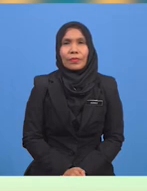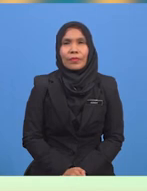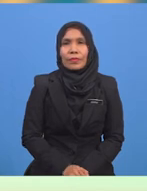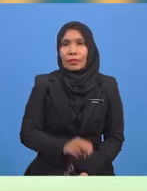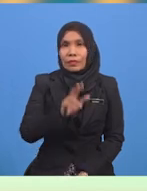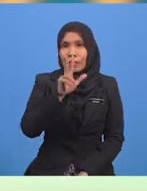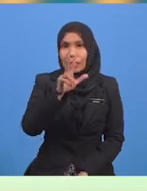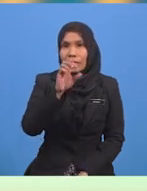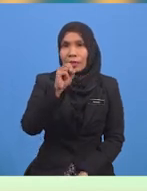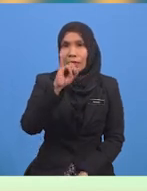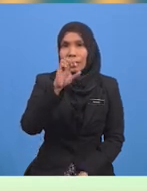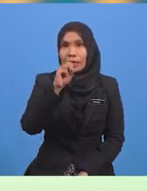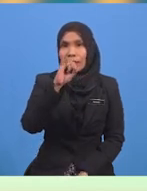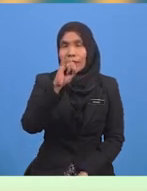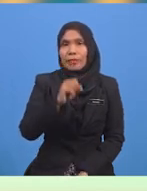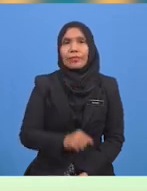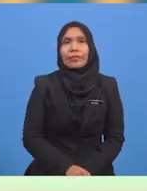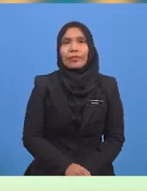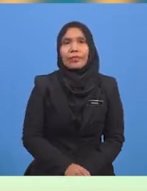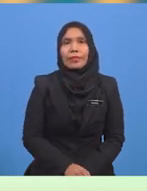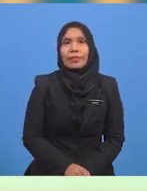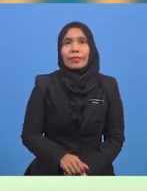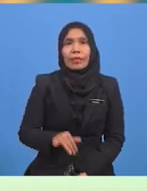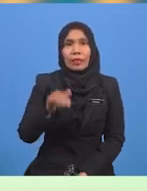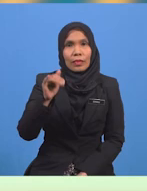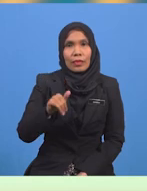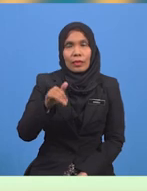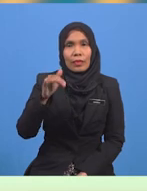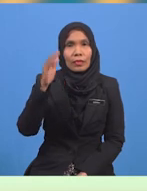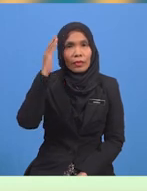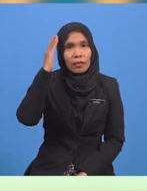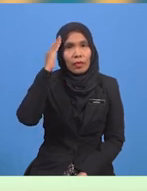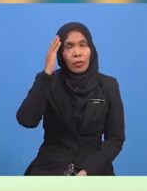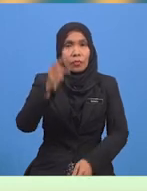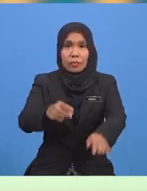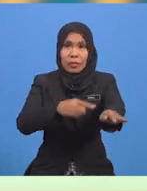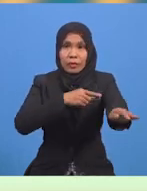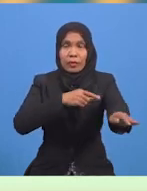yang diketahui panjangnya. Bagi segitiga